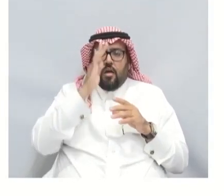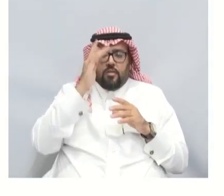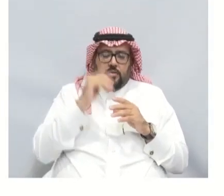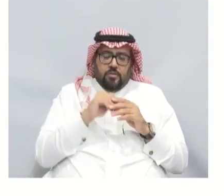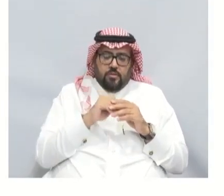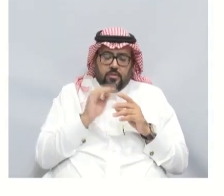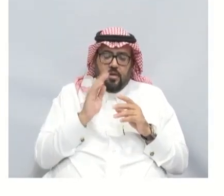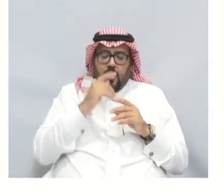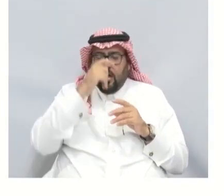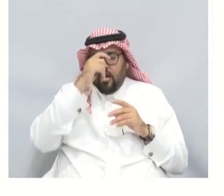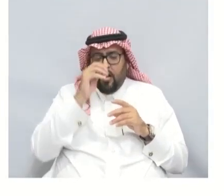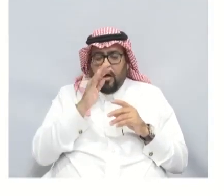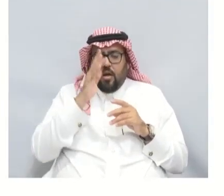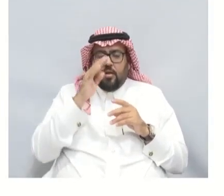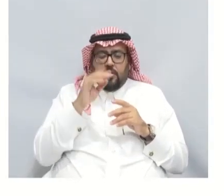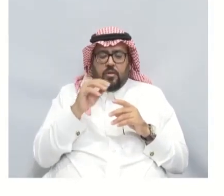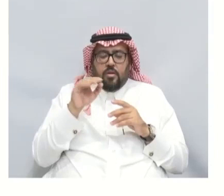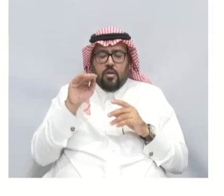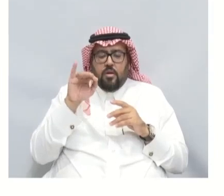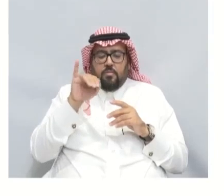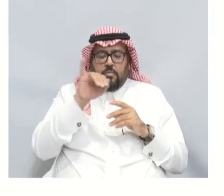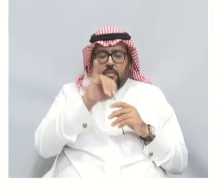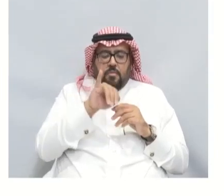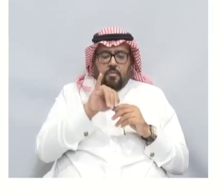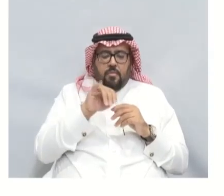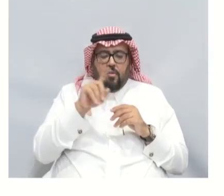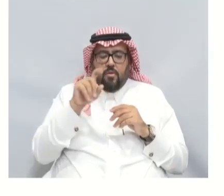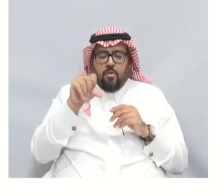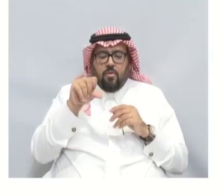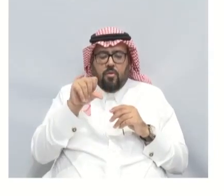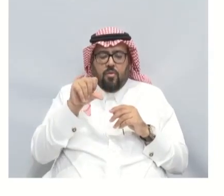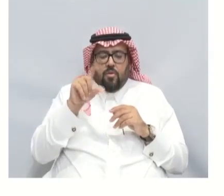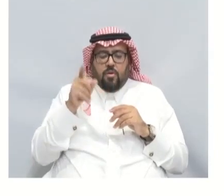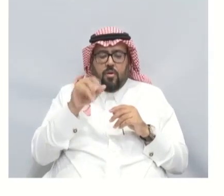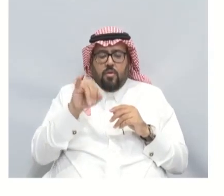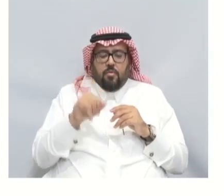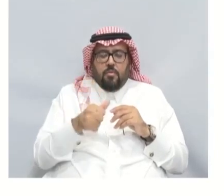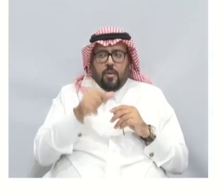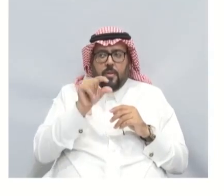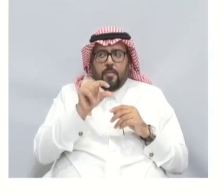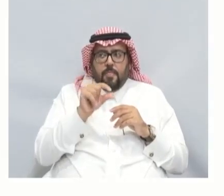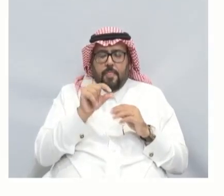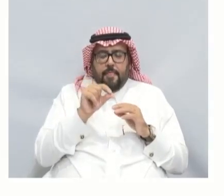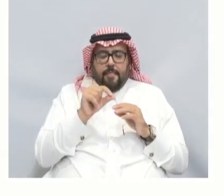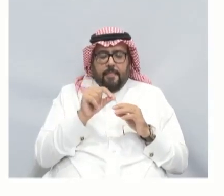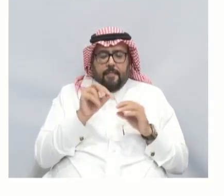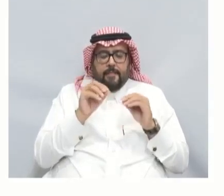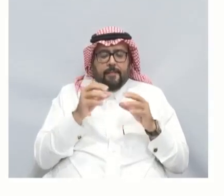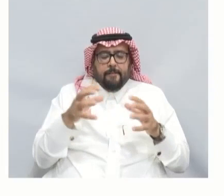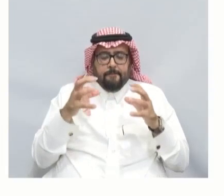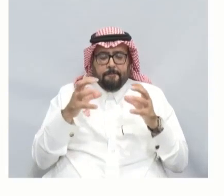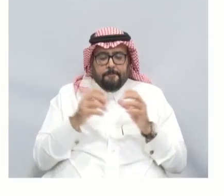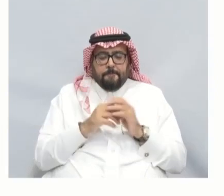لأننا ذكرنا طبعا لو أتينا هذا الحجم كبير، حجمه الحجم